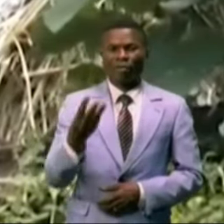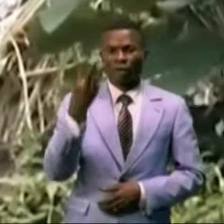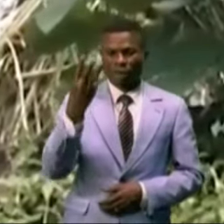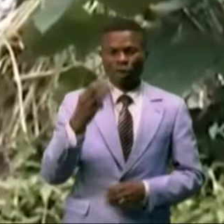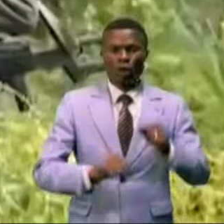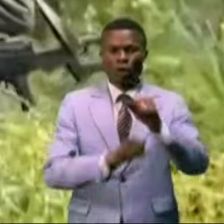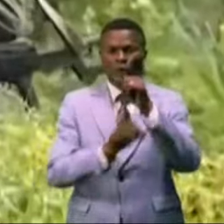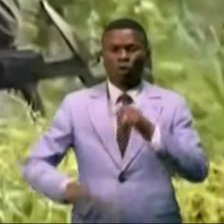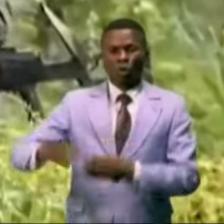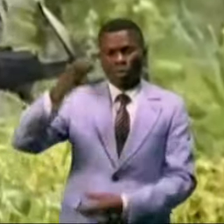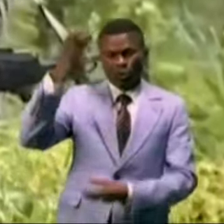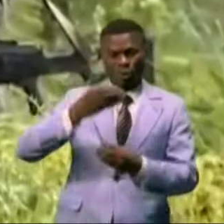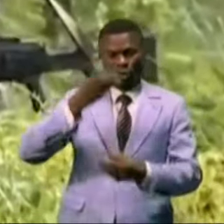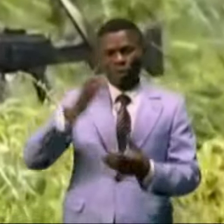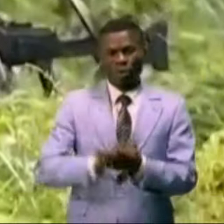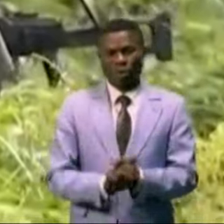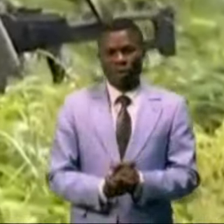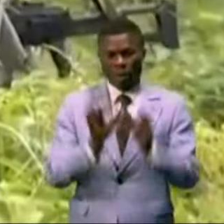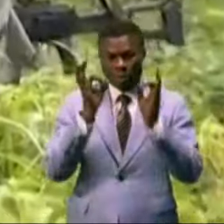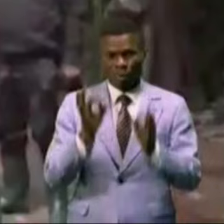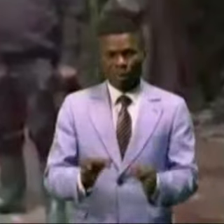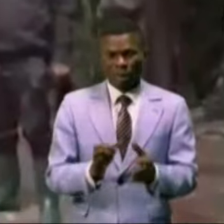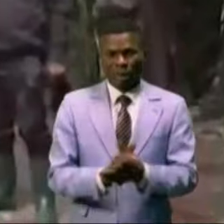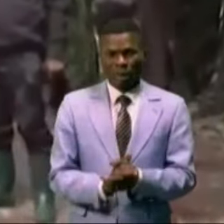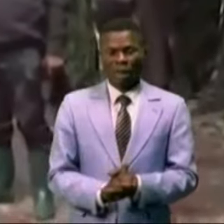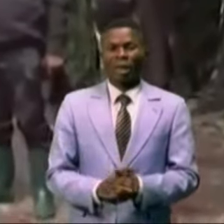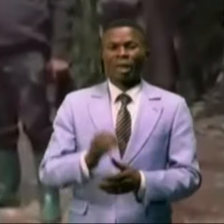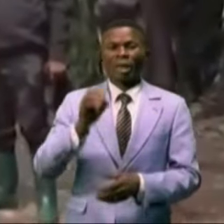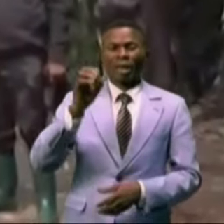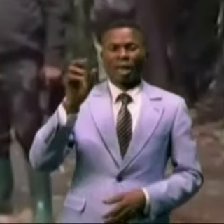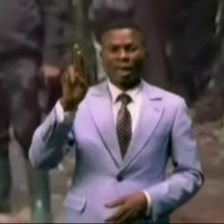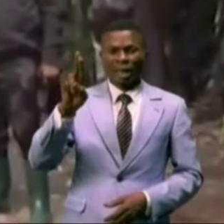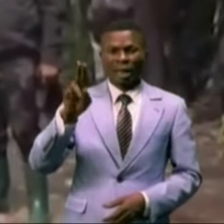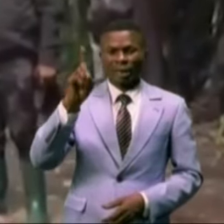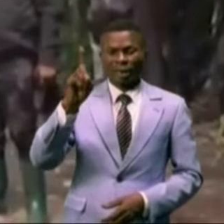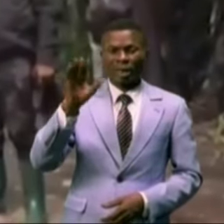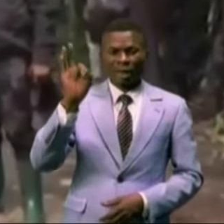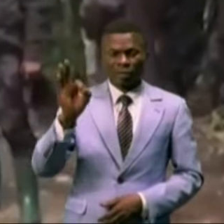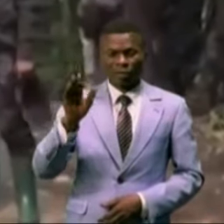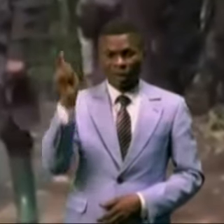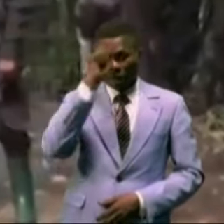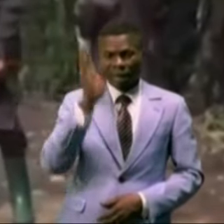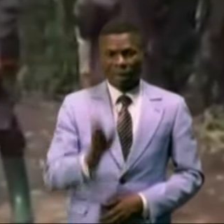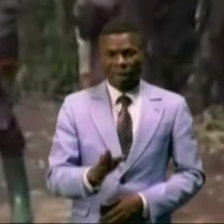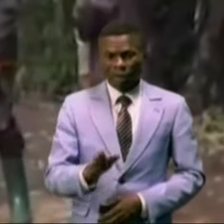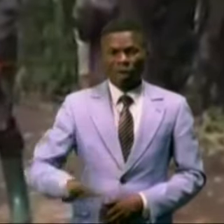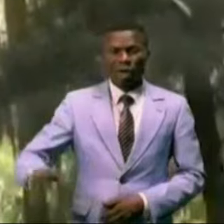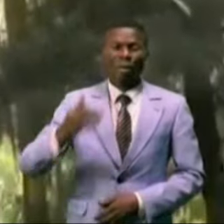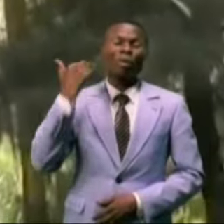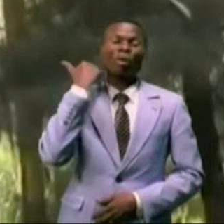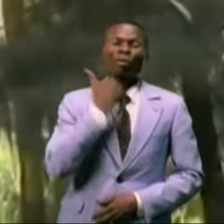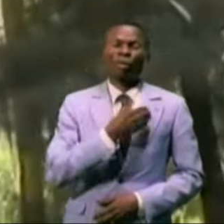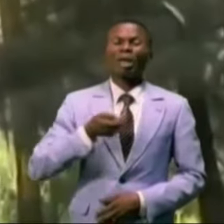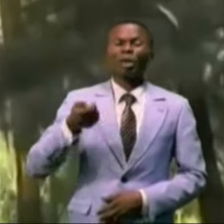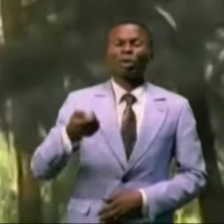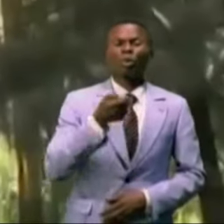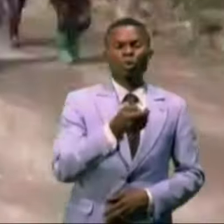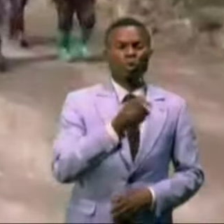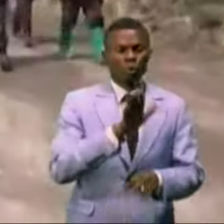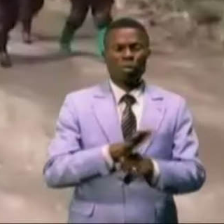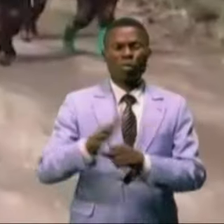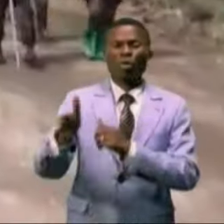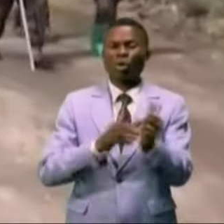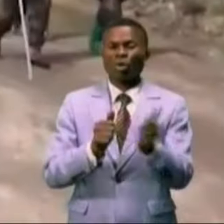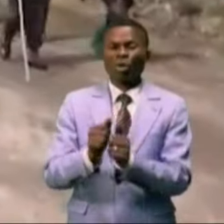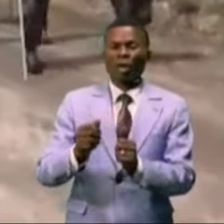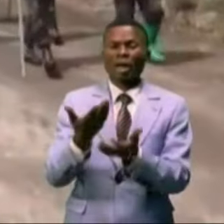le Rwanda, c'est plutôt les ADF, ces rebelles terroristes ougandais, qui sèment terreur et désolation